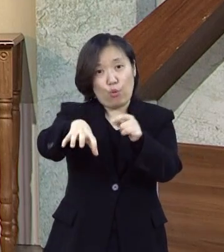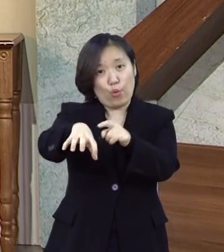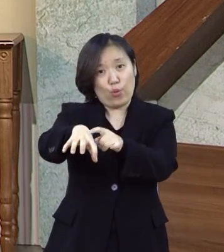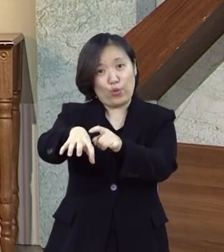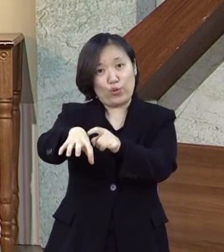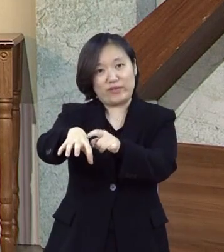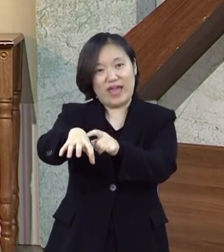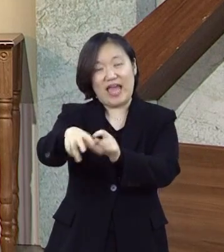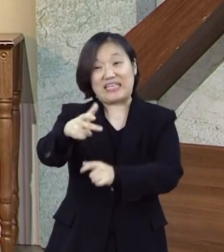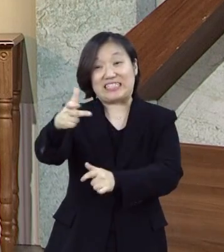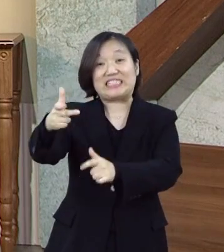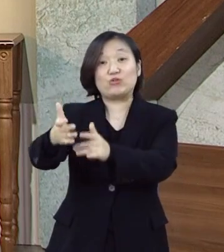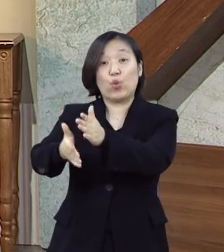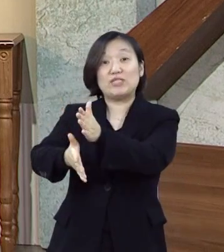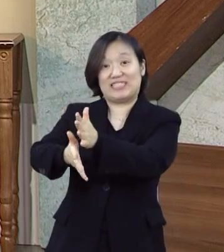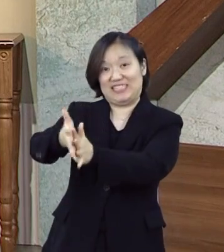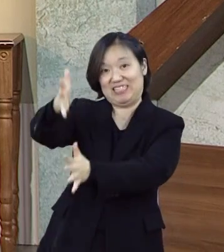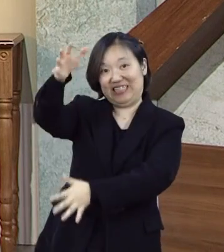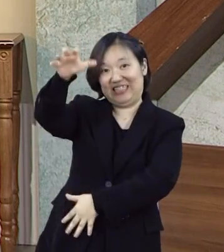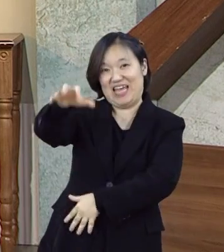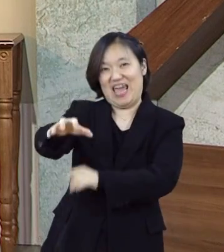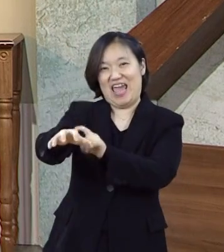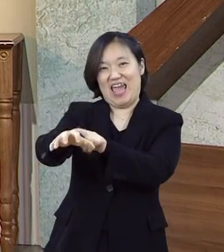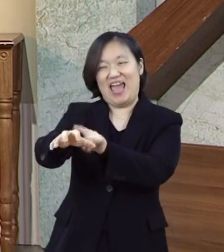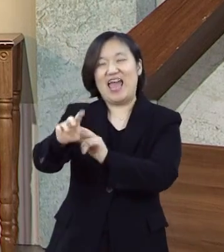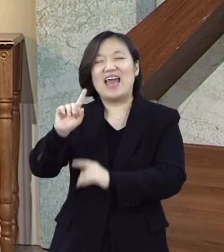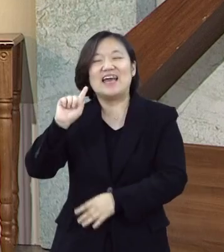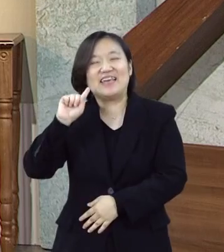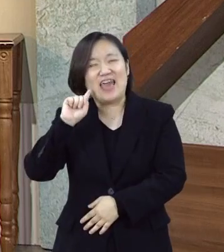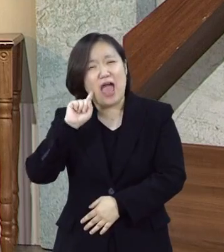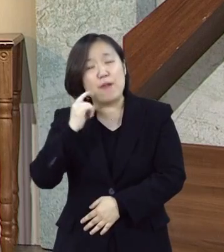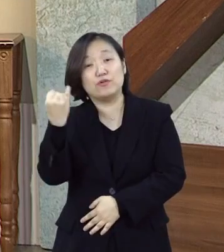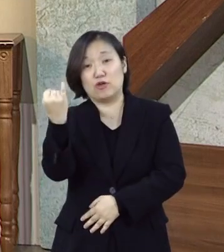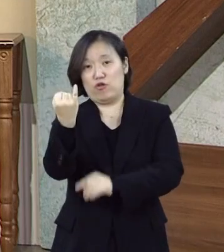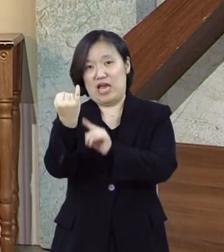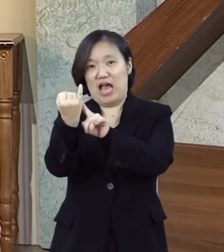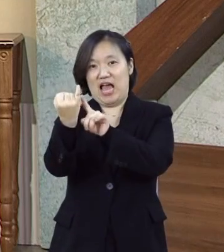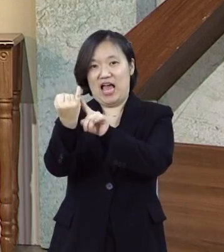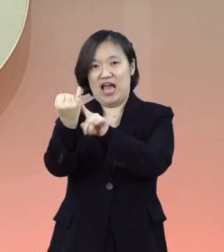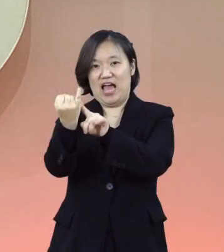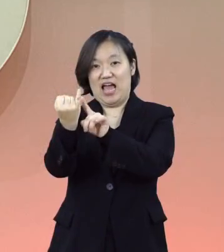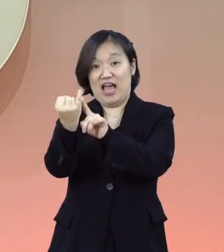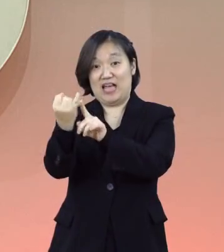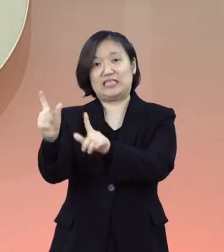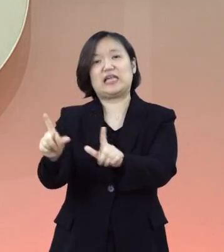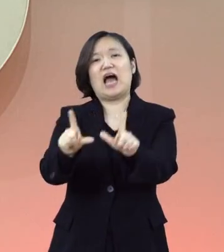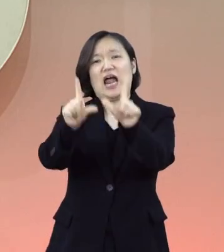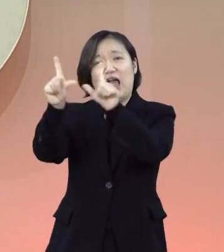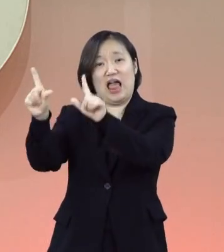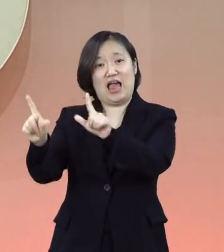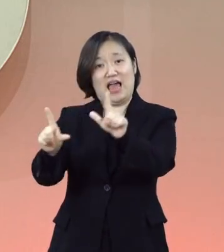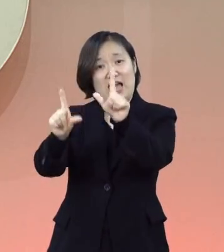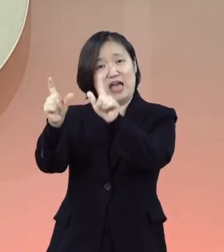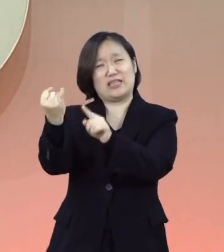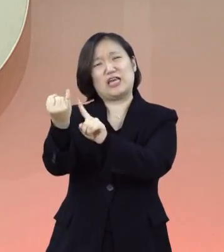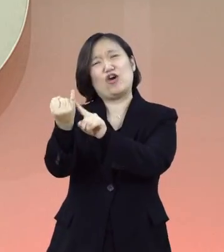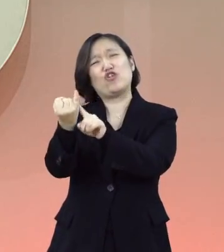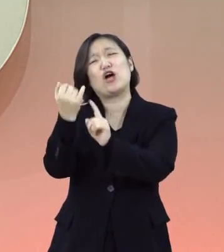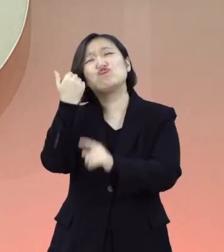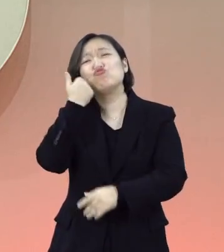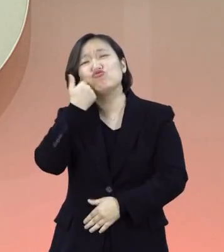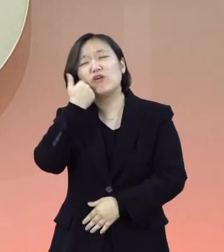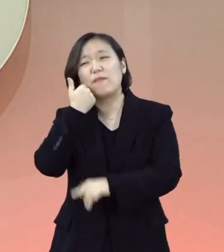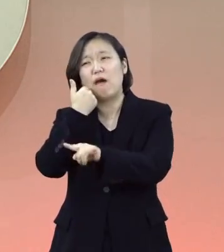곳에 큰 도시에 아리따운 여인이 살고 있었는데 그 여인은 이제 몸을